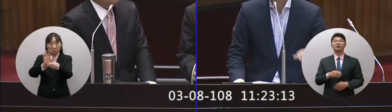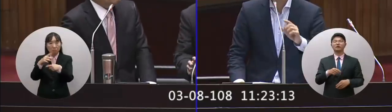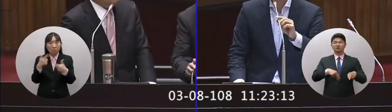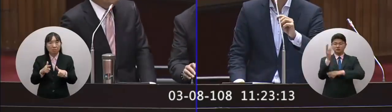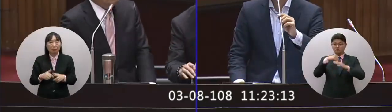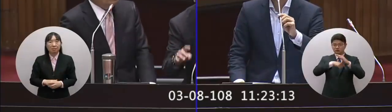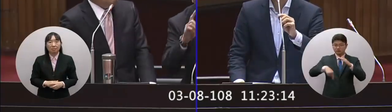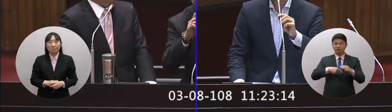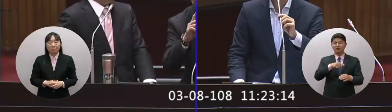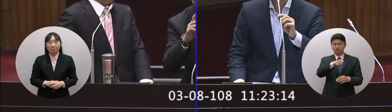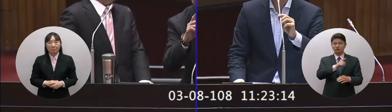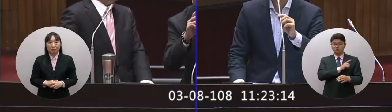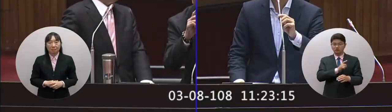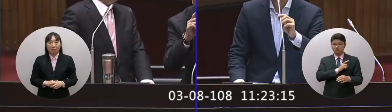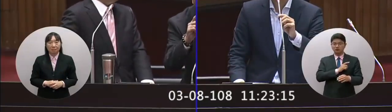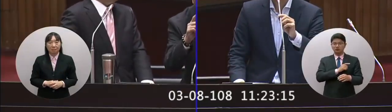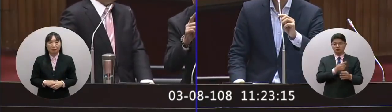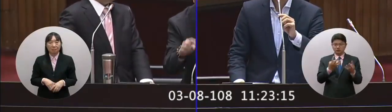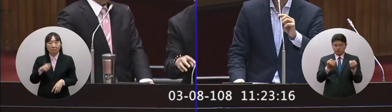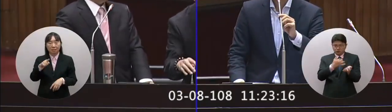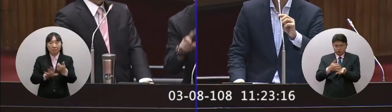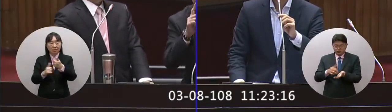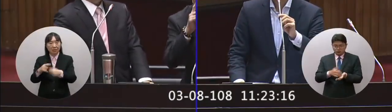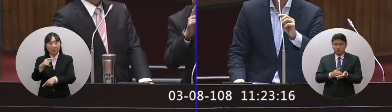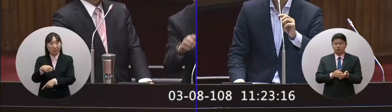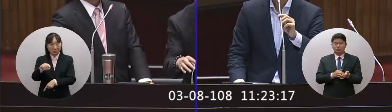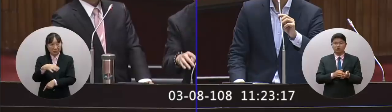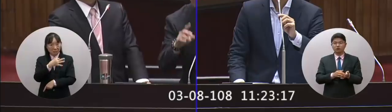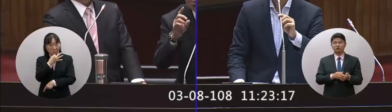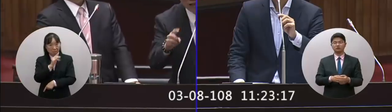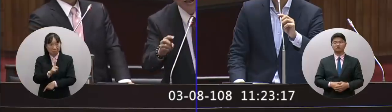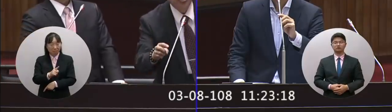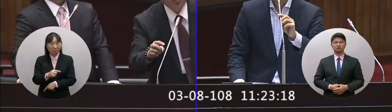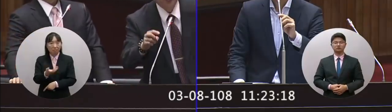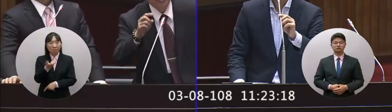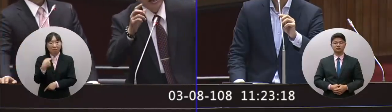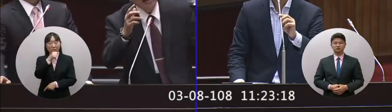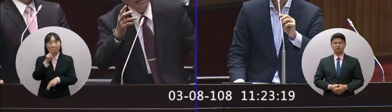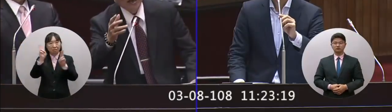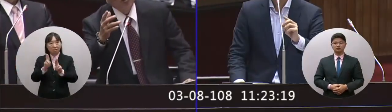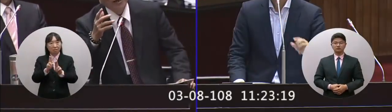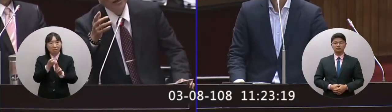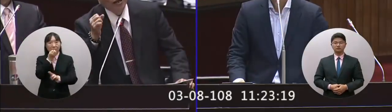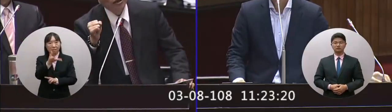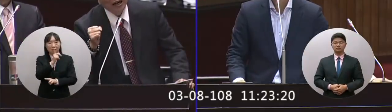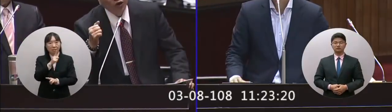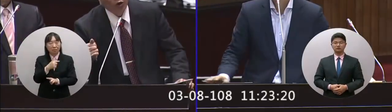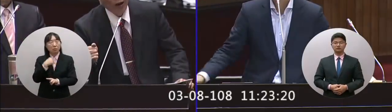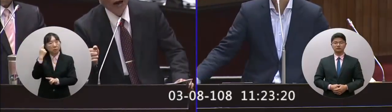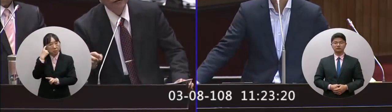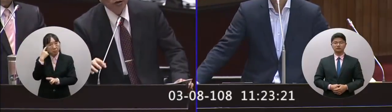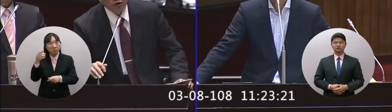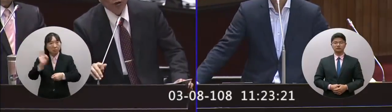这是行政院你们照既定的公式计算出来。 委员可能担心一句话，就是刚台电说，那他要反映要